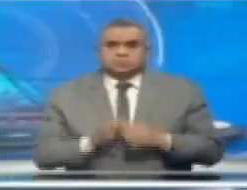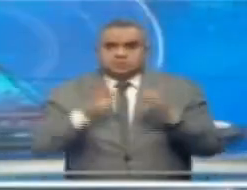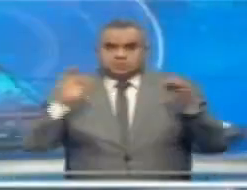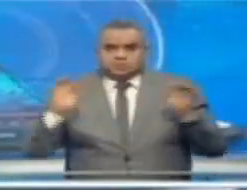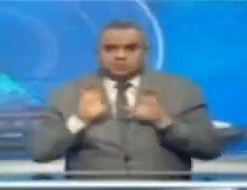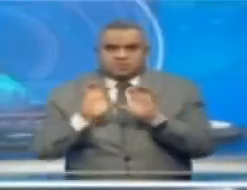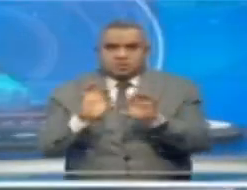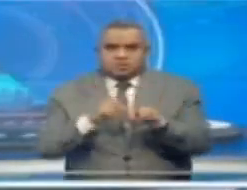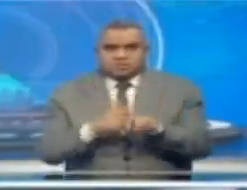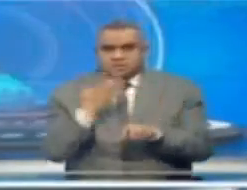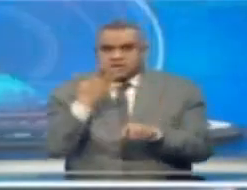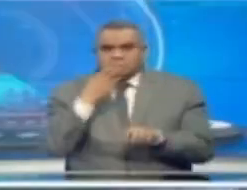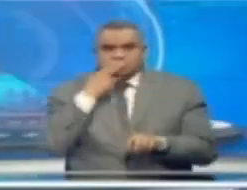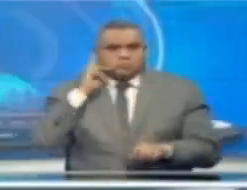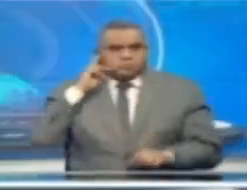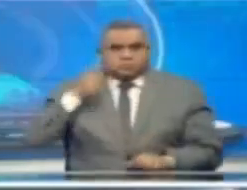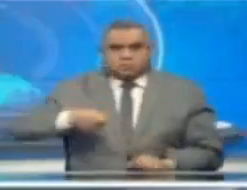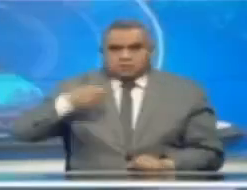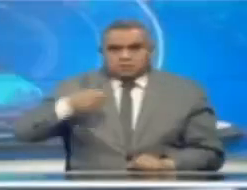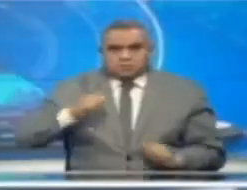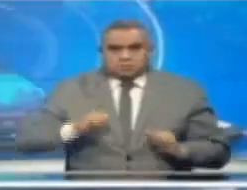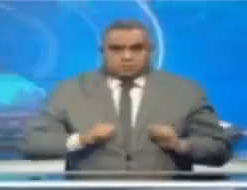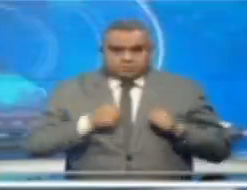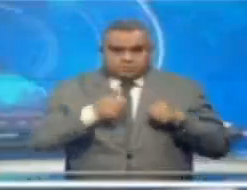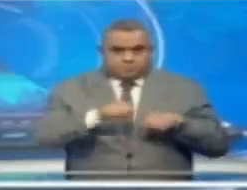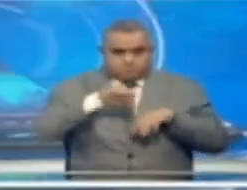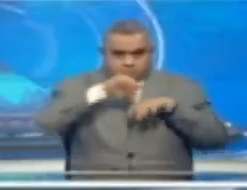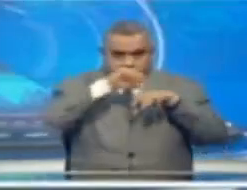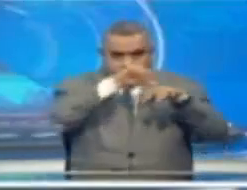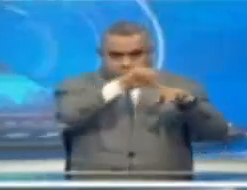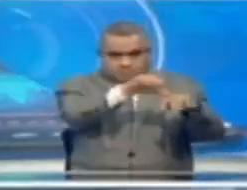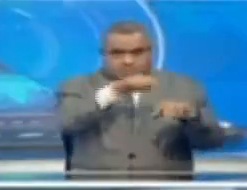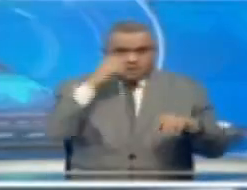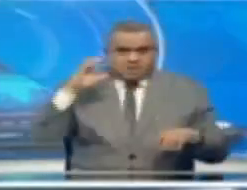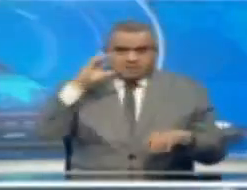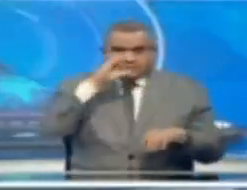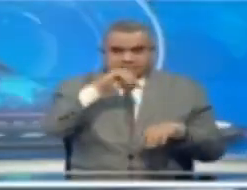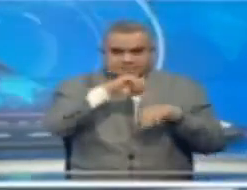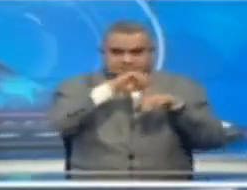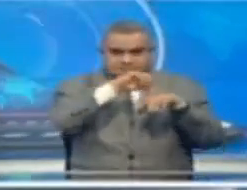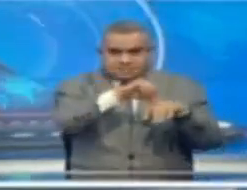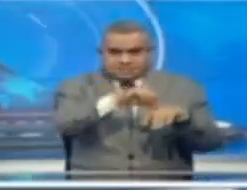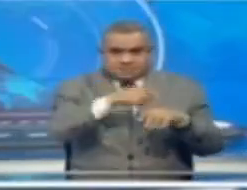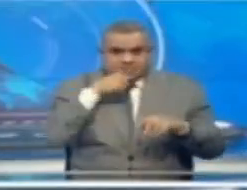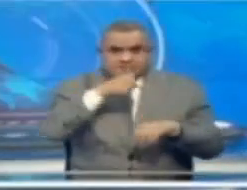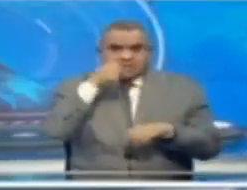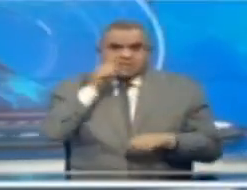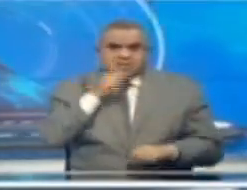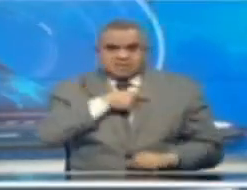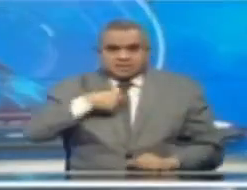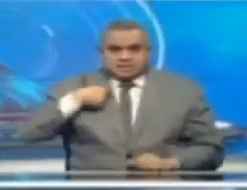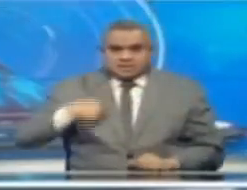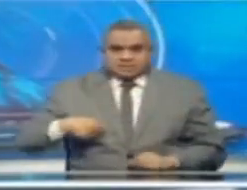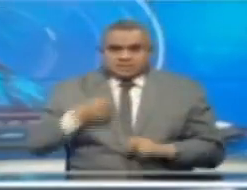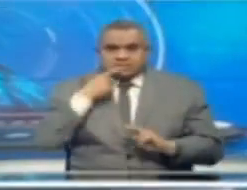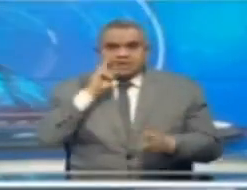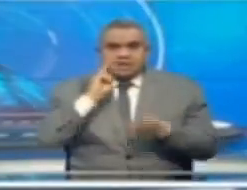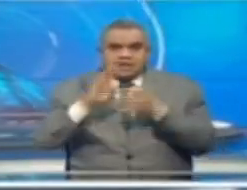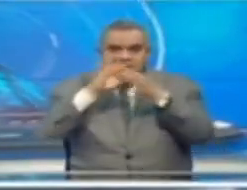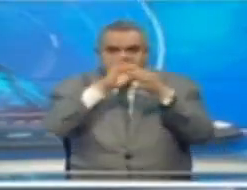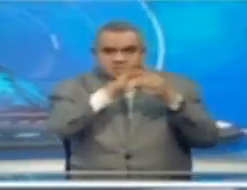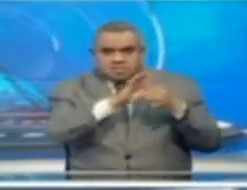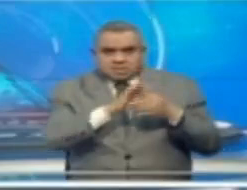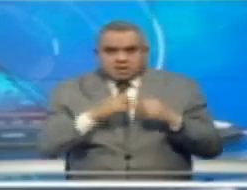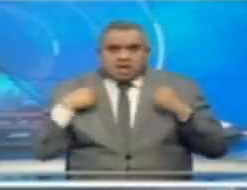تفاصيل الخامسة، أهلا بكم. يتوجه السيد الرئيس عبد الفتاح السيسي اليوم إلى الصين لحضور حفل افتتاح دورة الألعاب الأولمبية